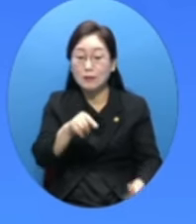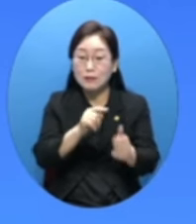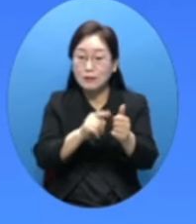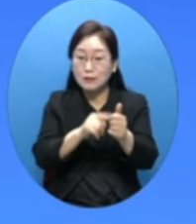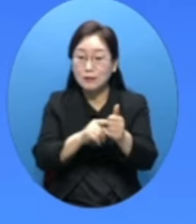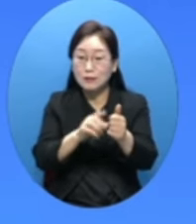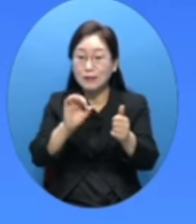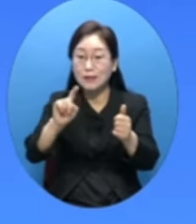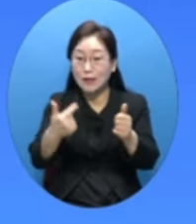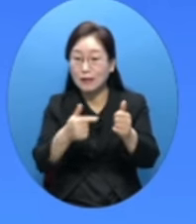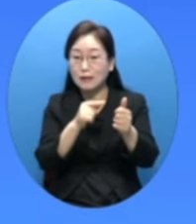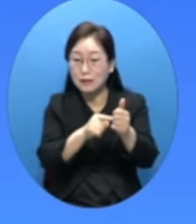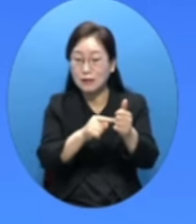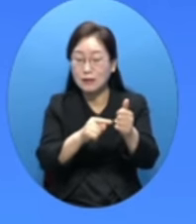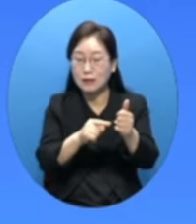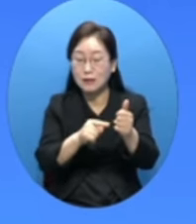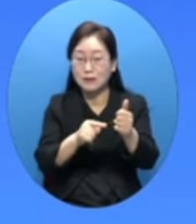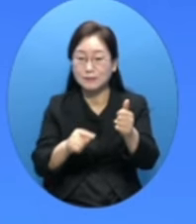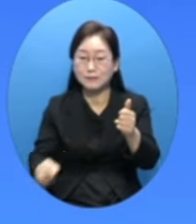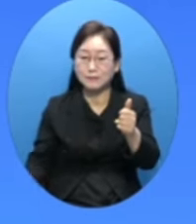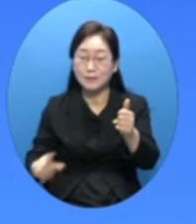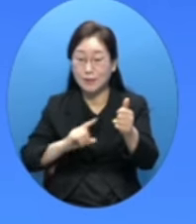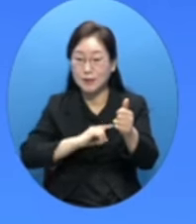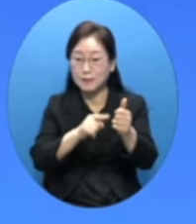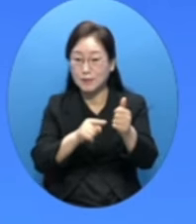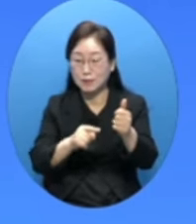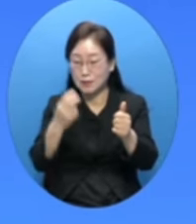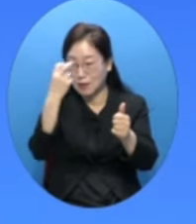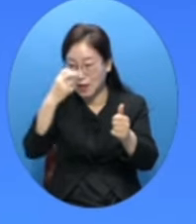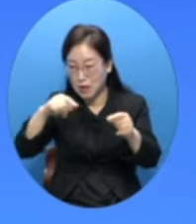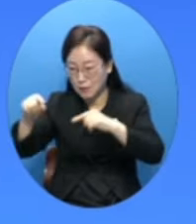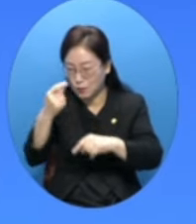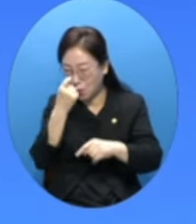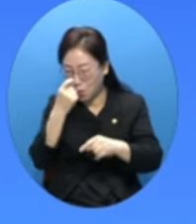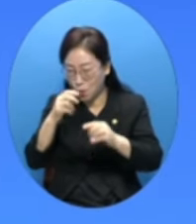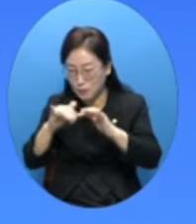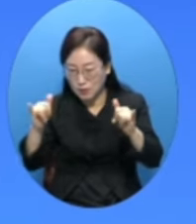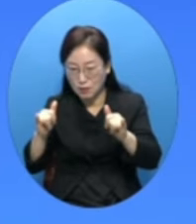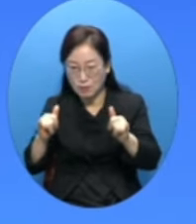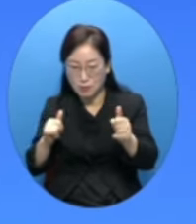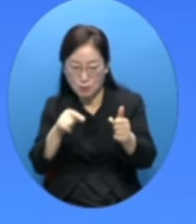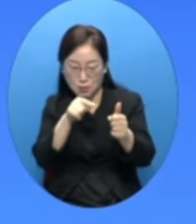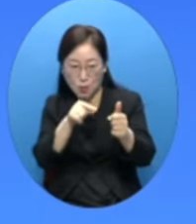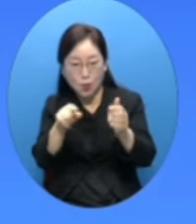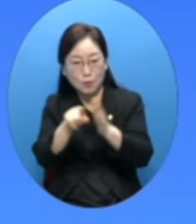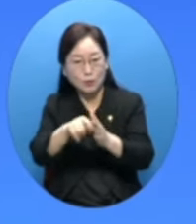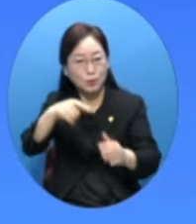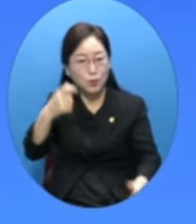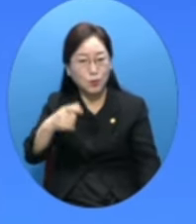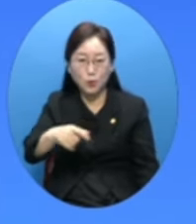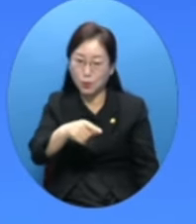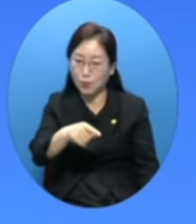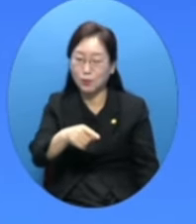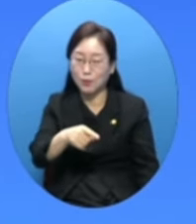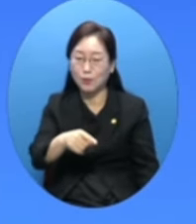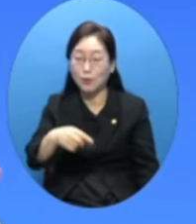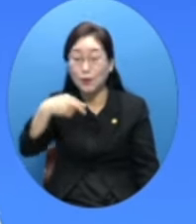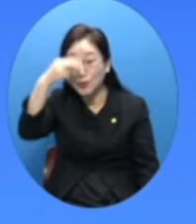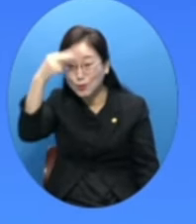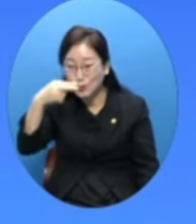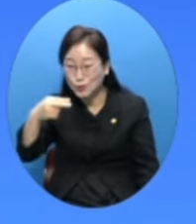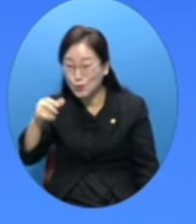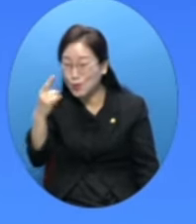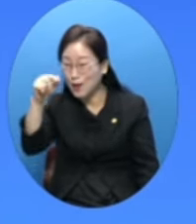암 바울 선수를 감독하는 코치와 감독이 그렇게 믿으면 좋은 아이인 줄 알고 술자리나 이런